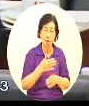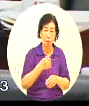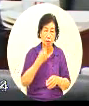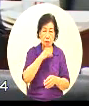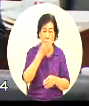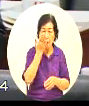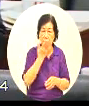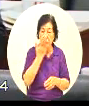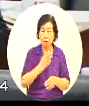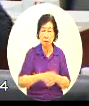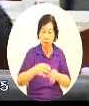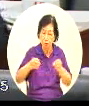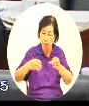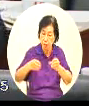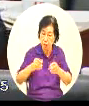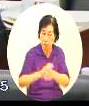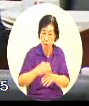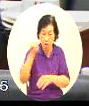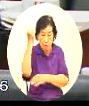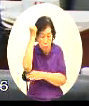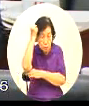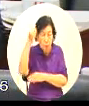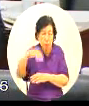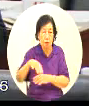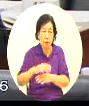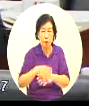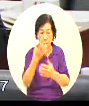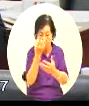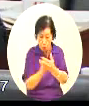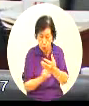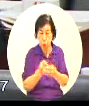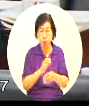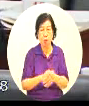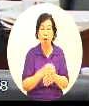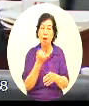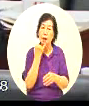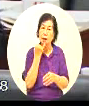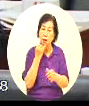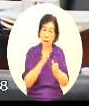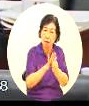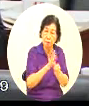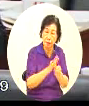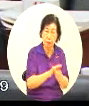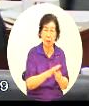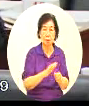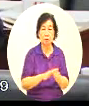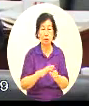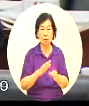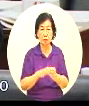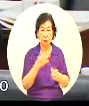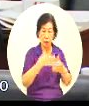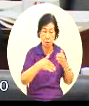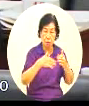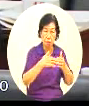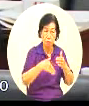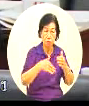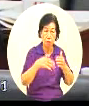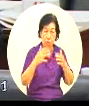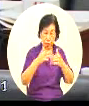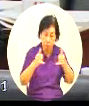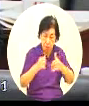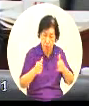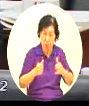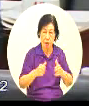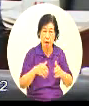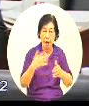诶，互咱做好，来训练一寡咱在地。啊，在地要上这个这个学生会当要还未上这以前，迄